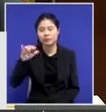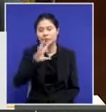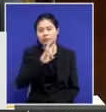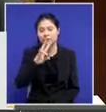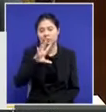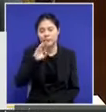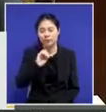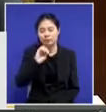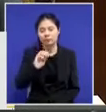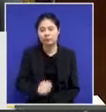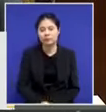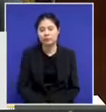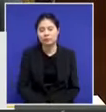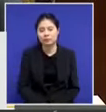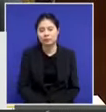วหลวงงาม